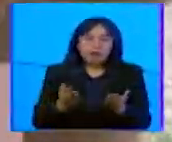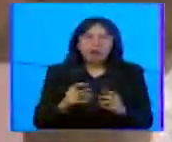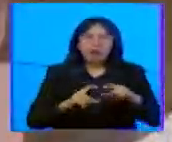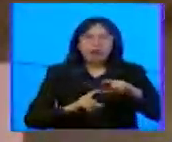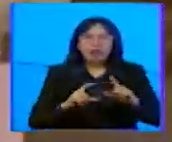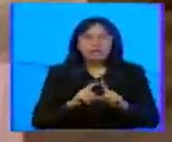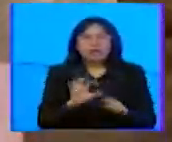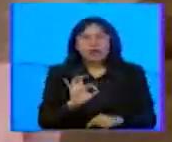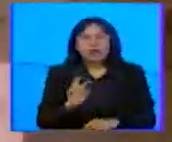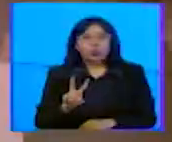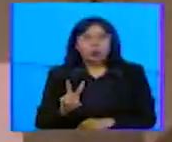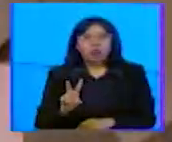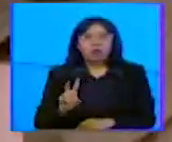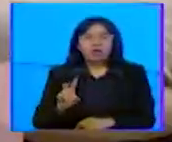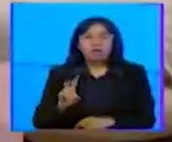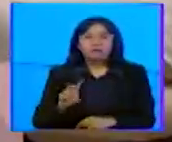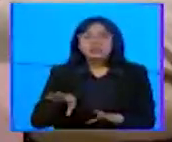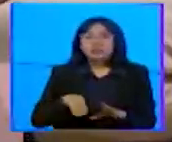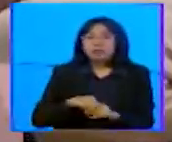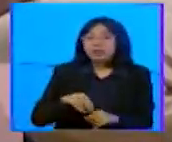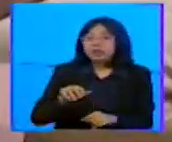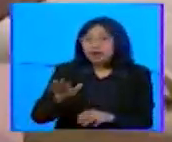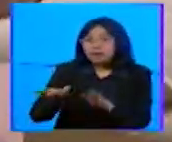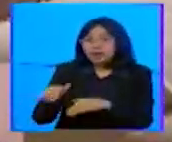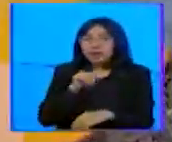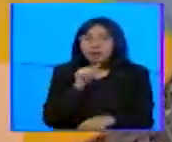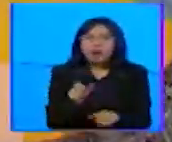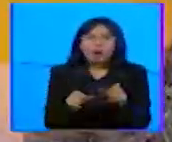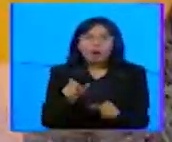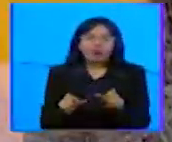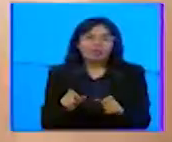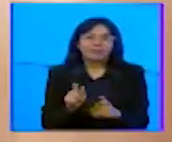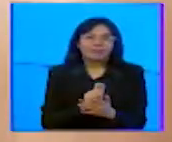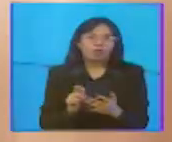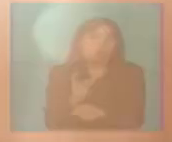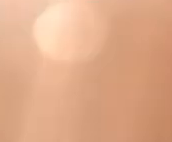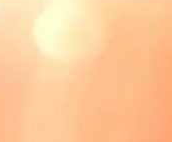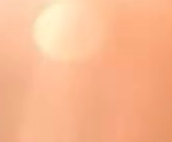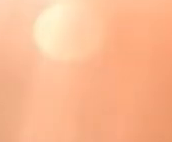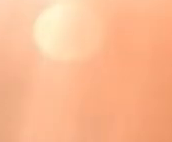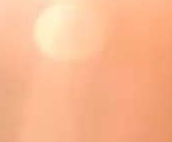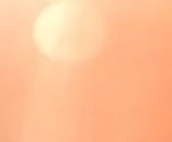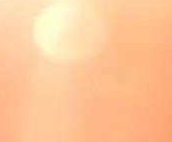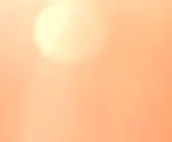dengan melibatkan pihak sekolah dan para siswa. Tim Liputan iNews melaporkan.